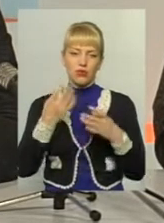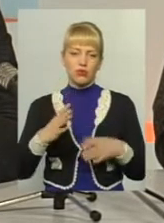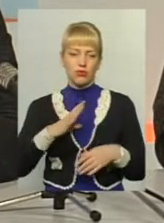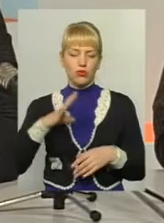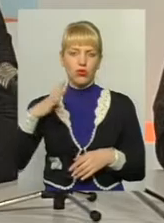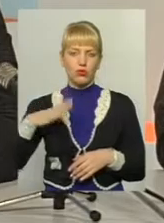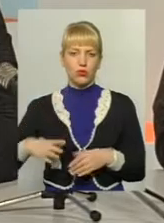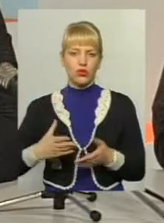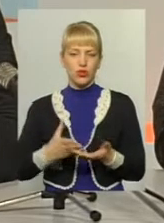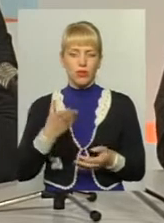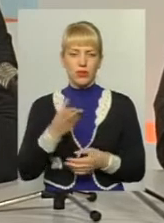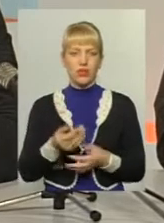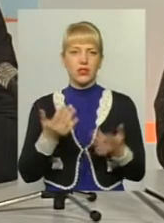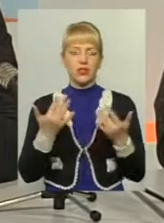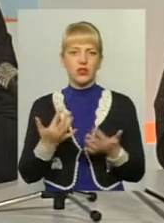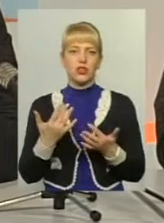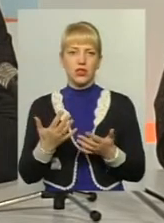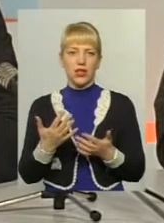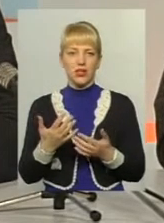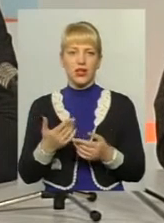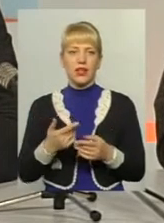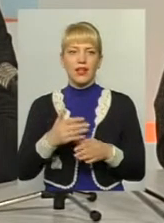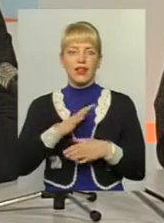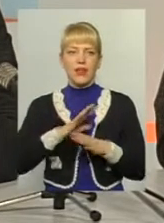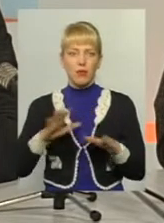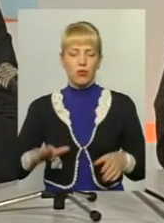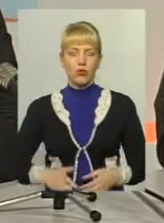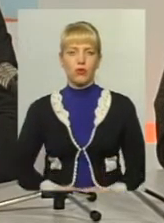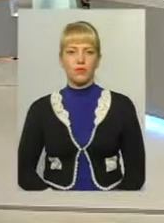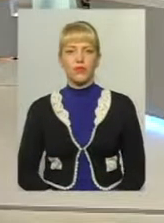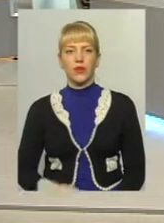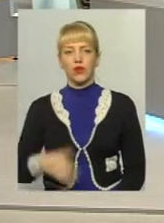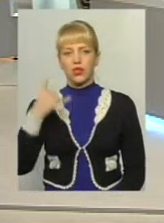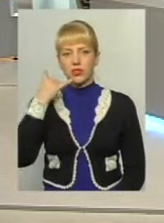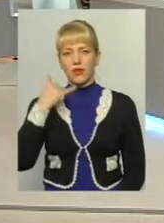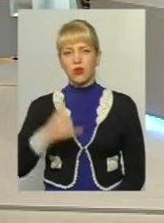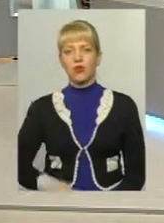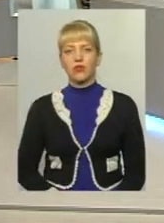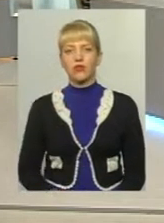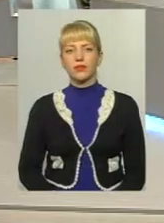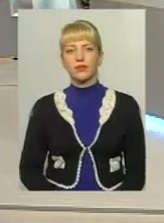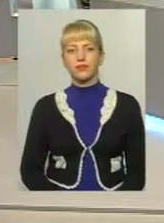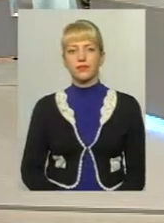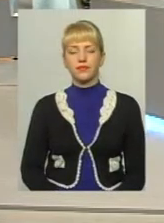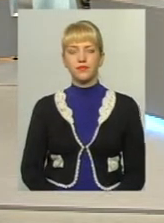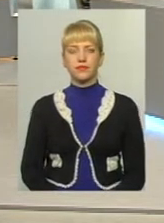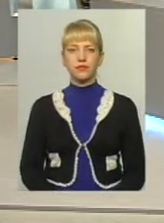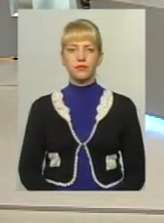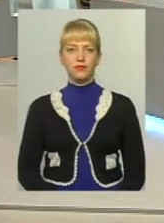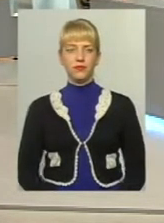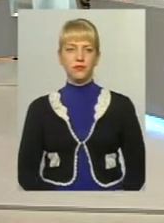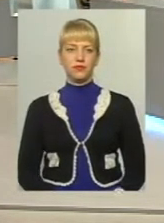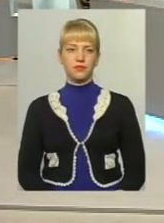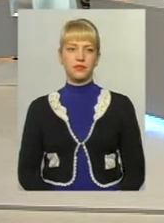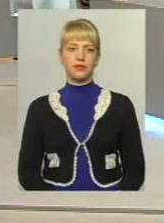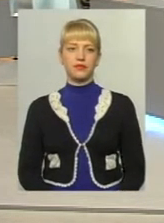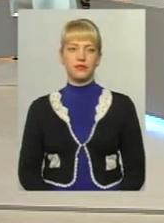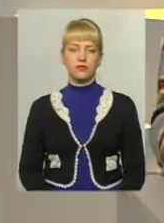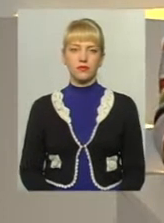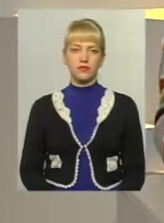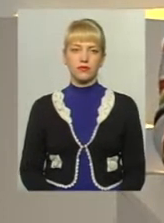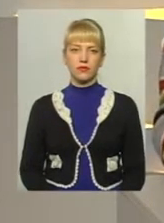цим скористалися, але є практика, коли дійсно там відключали від водопостачання, від